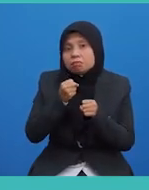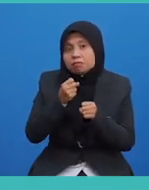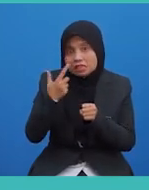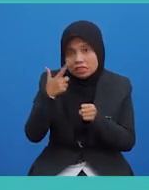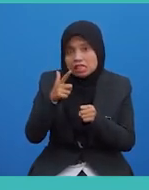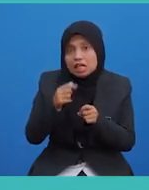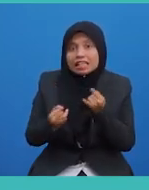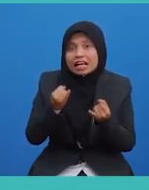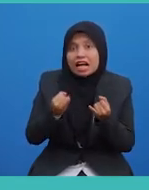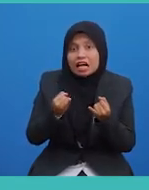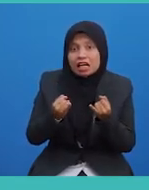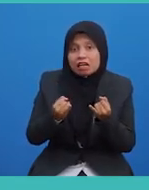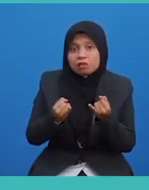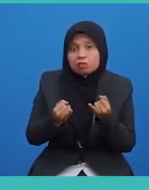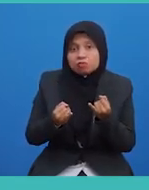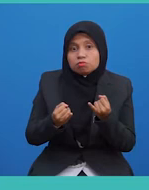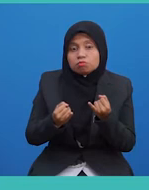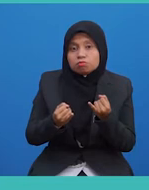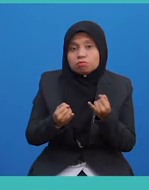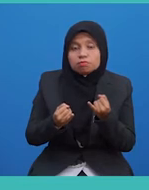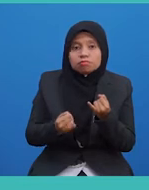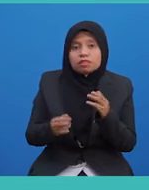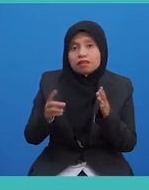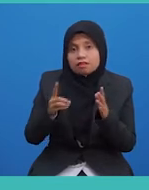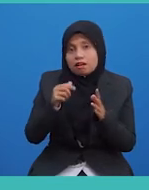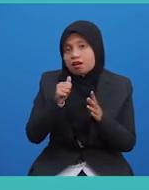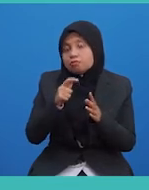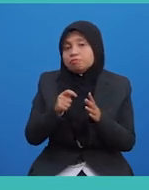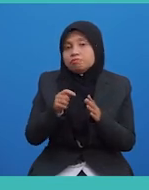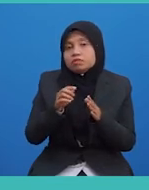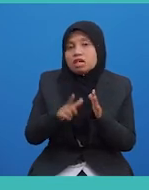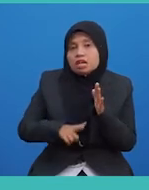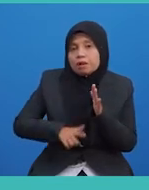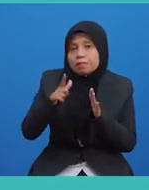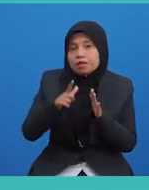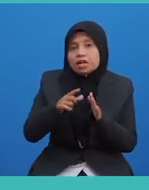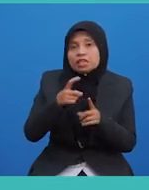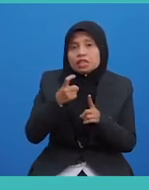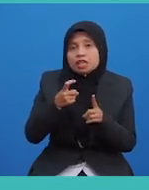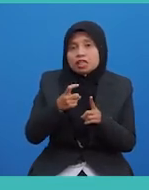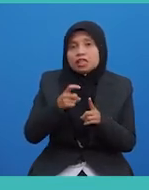lihat jika data yang dipaparkan melibatkan lebih daripada dua tempoh.